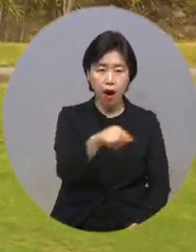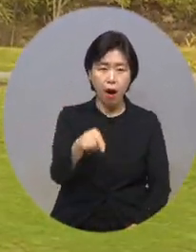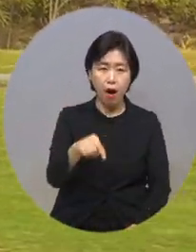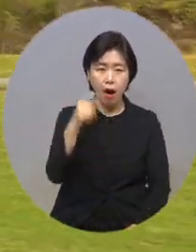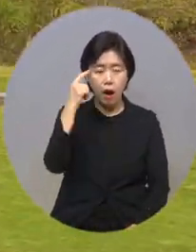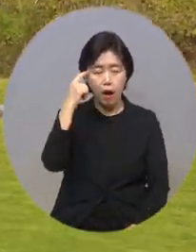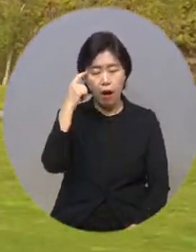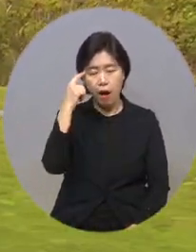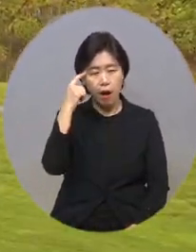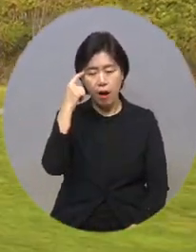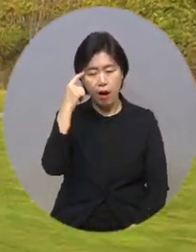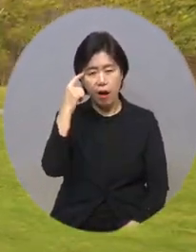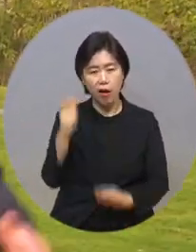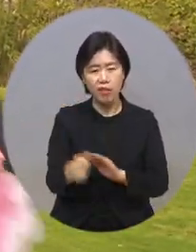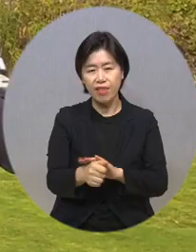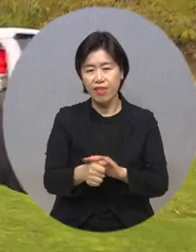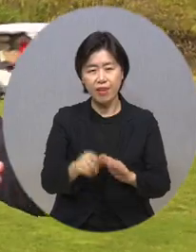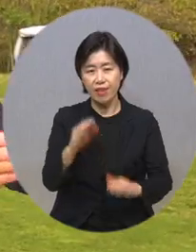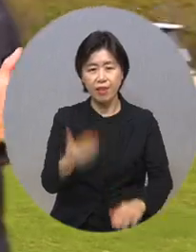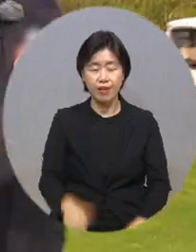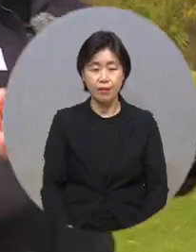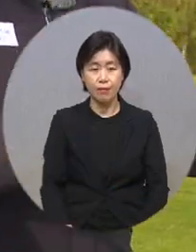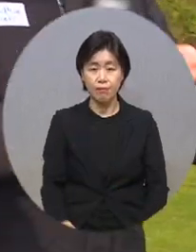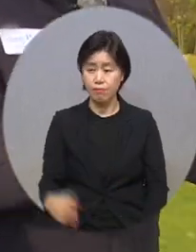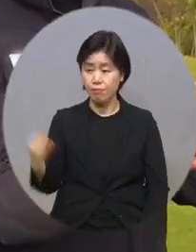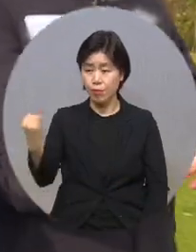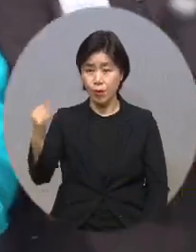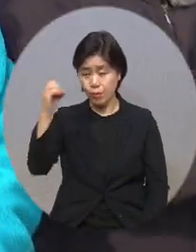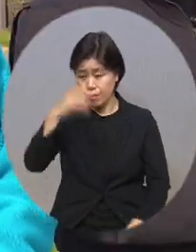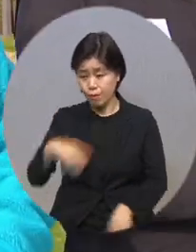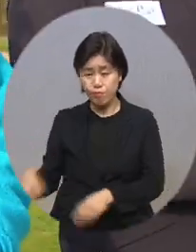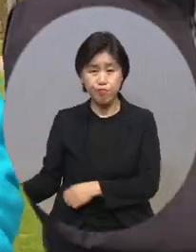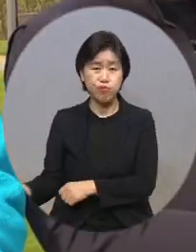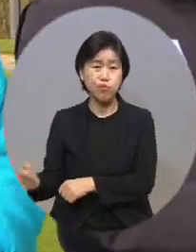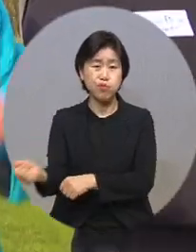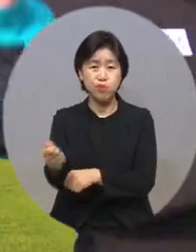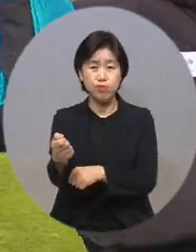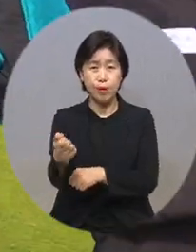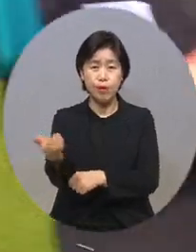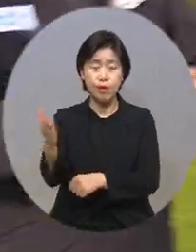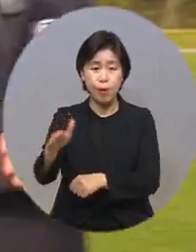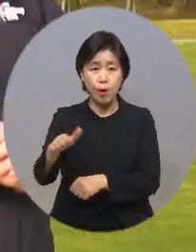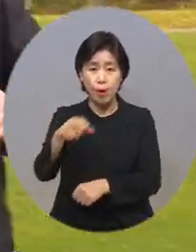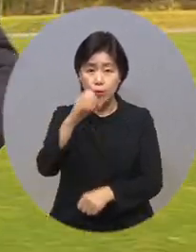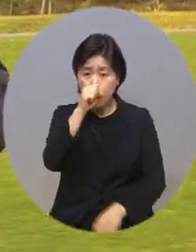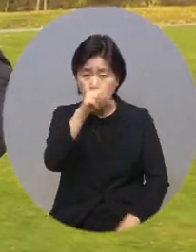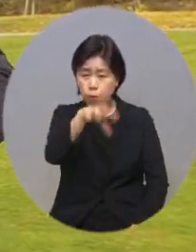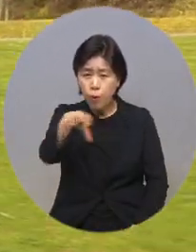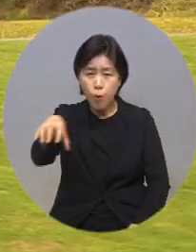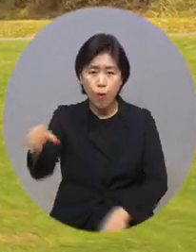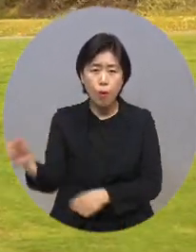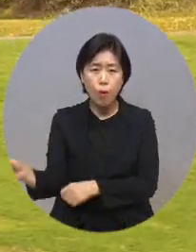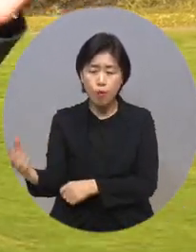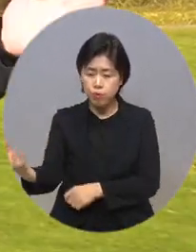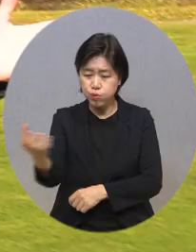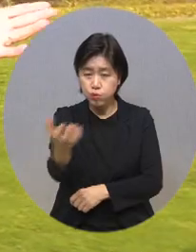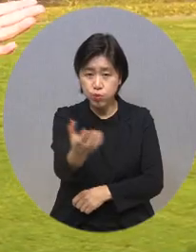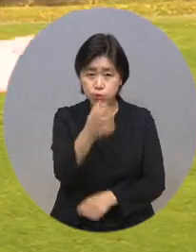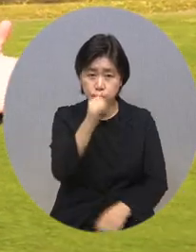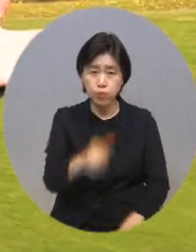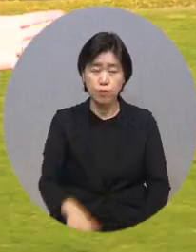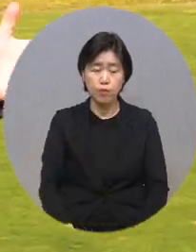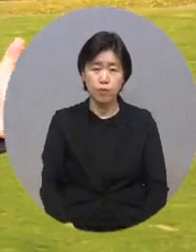친 것 같은데 올라가 있어요. 거기다가 계속 좋은 자리로 안 가는데도 약간 이번은 못 치겠다 했는데